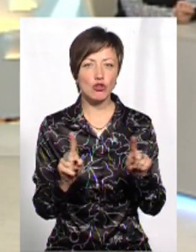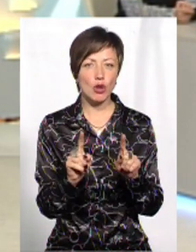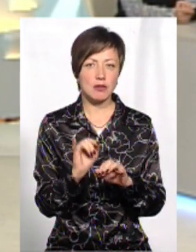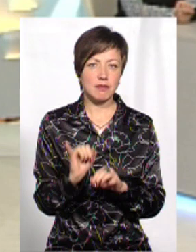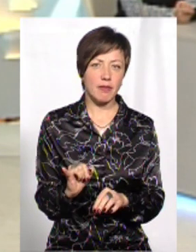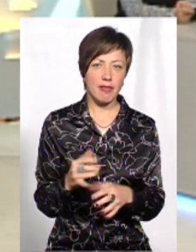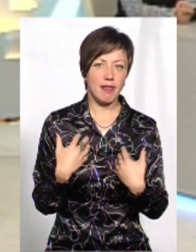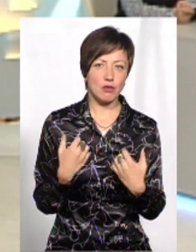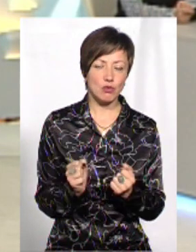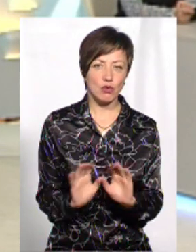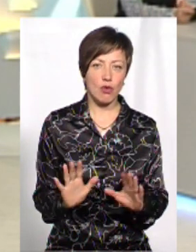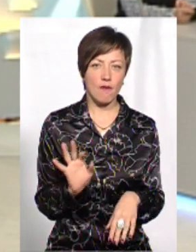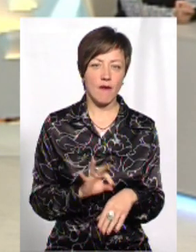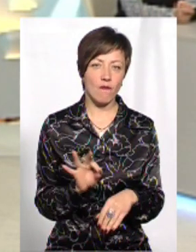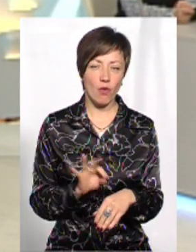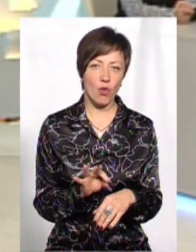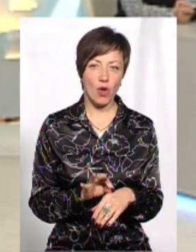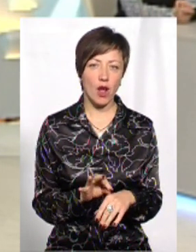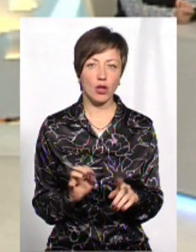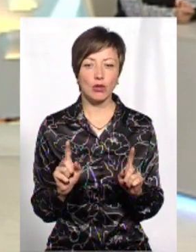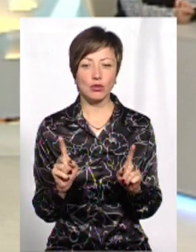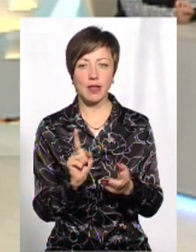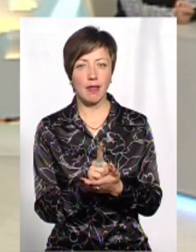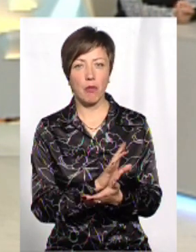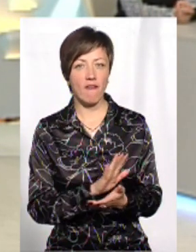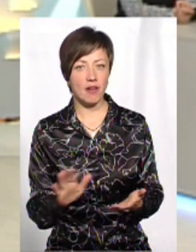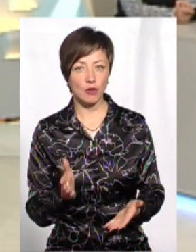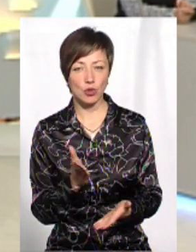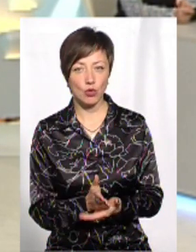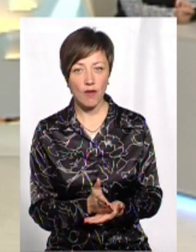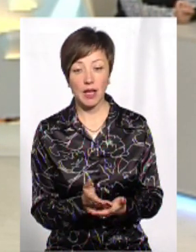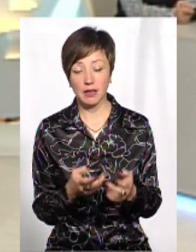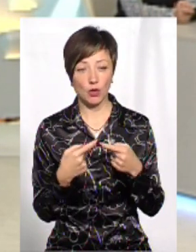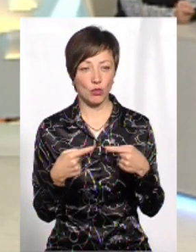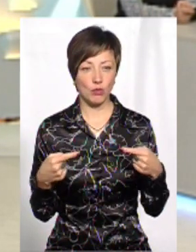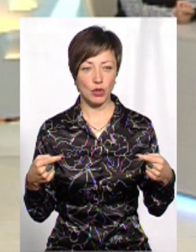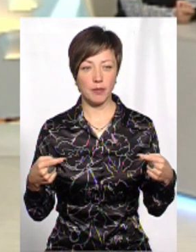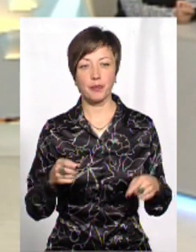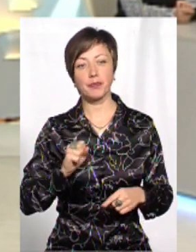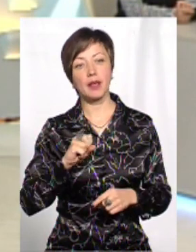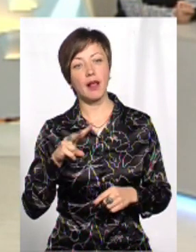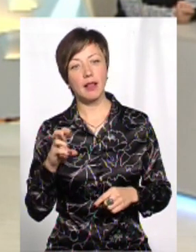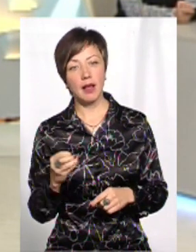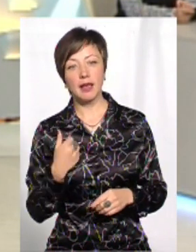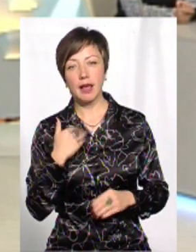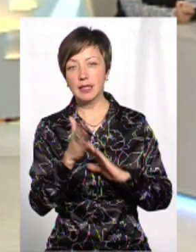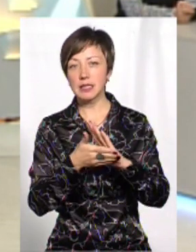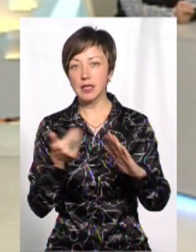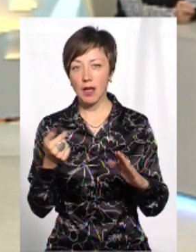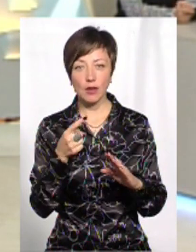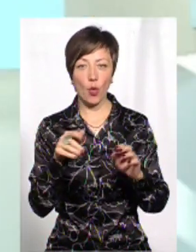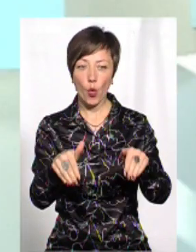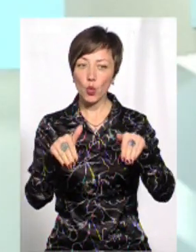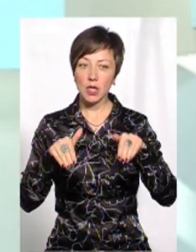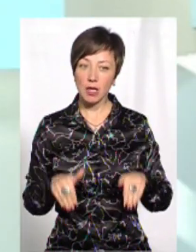щось нездорове, скоріше хворе, чогось, чого не повинно би існувати і тому подібне. Але я закликаю